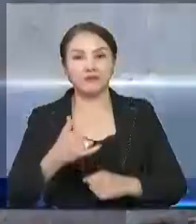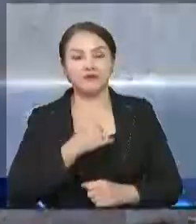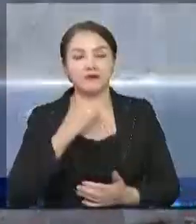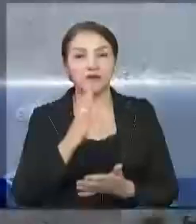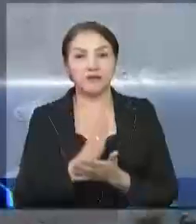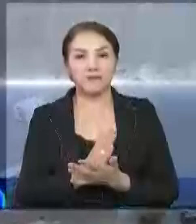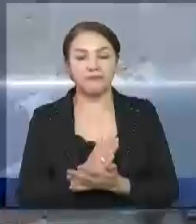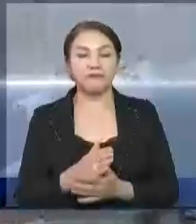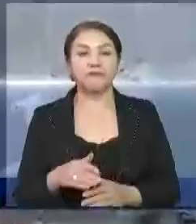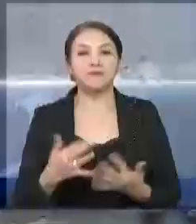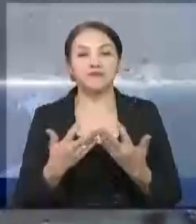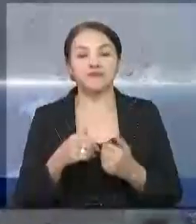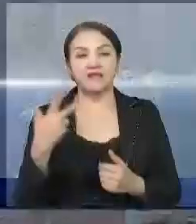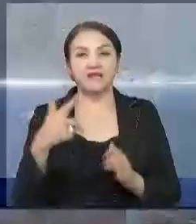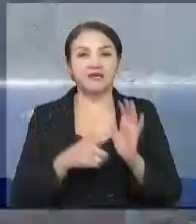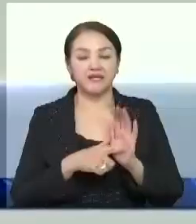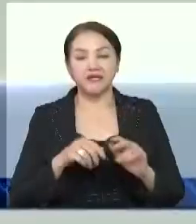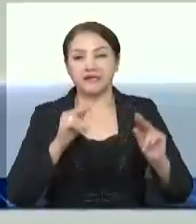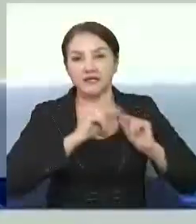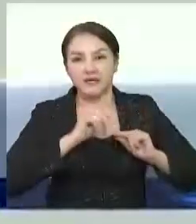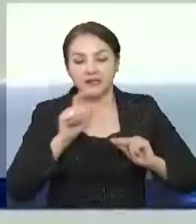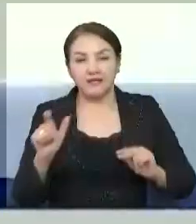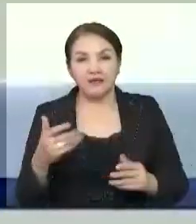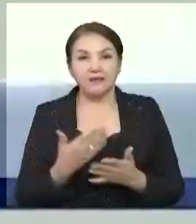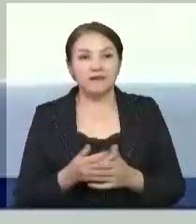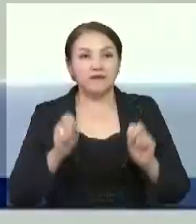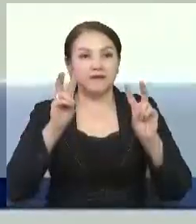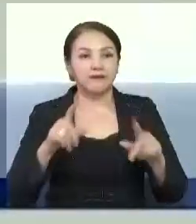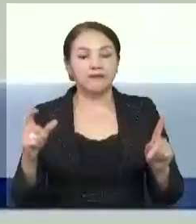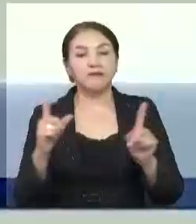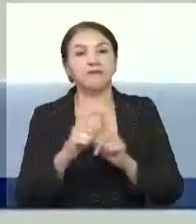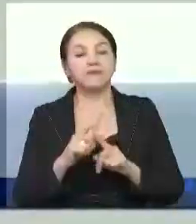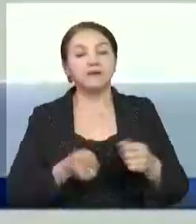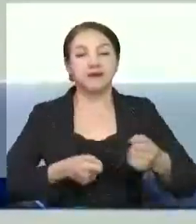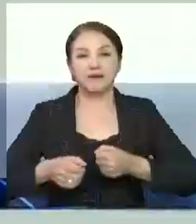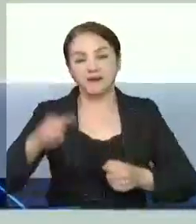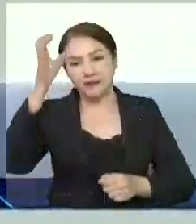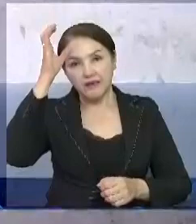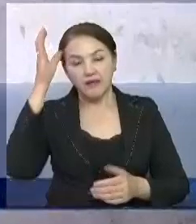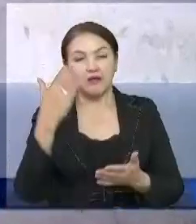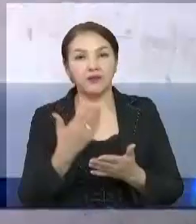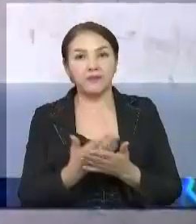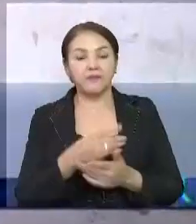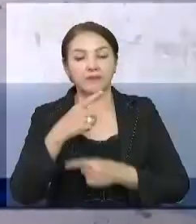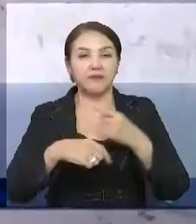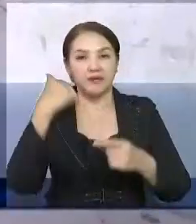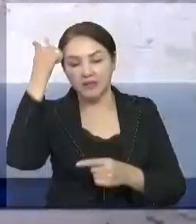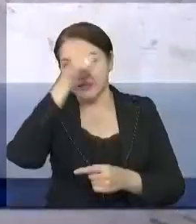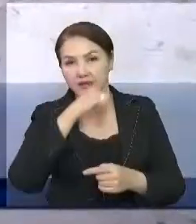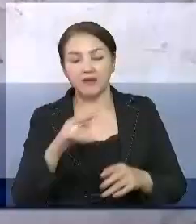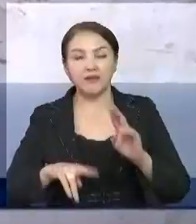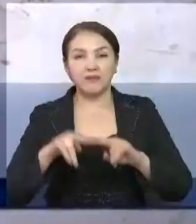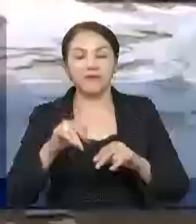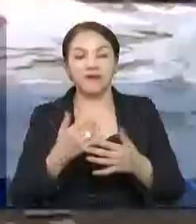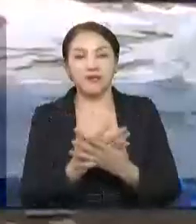нет. Сегодня здесь насчитывается 37 рабочих. Слово по словам специалистов областного управления образования, в следующем году будет построено